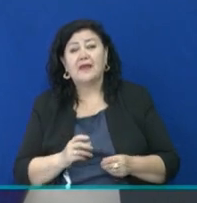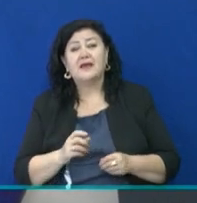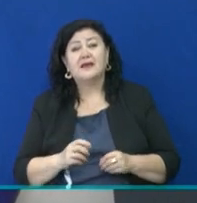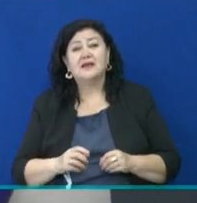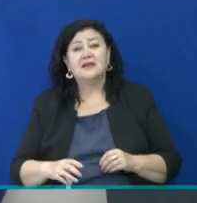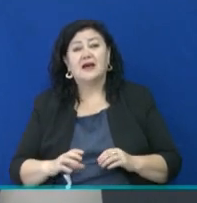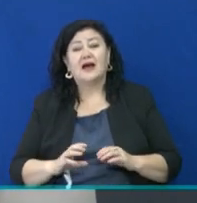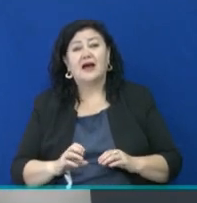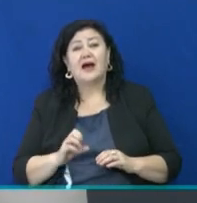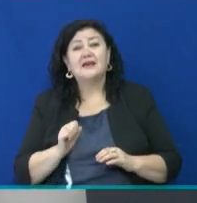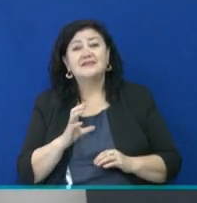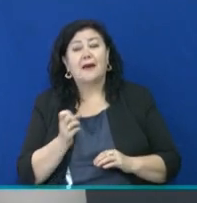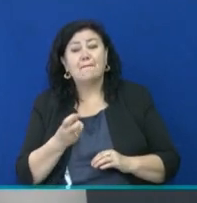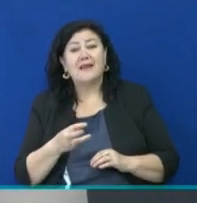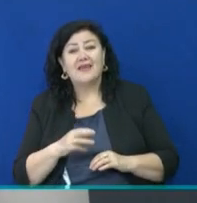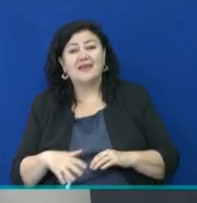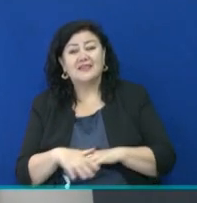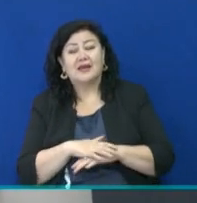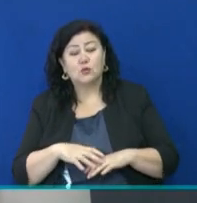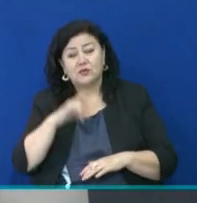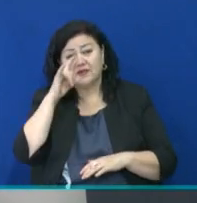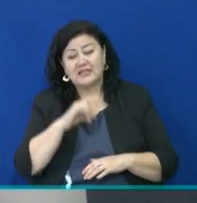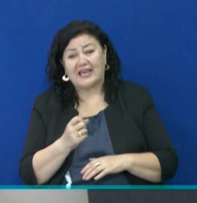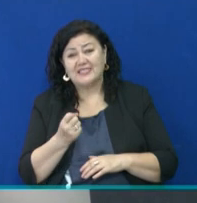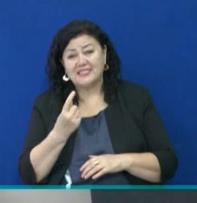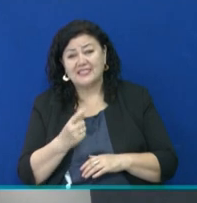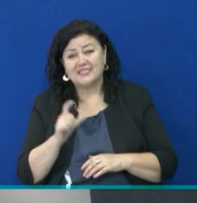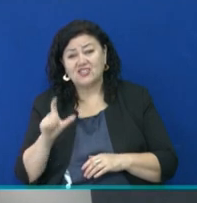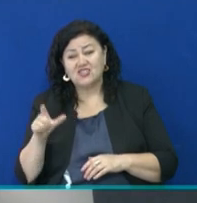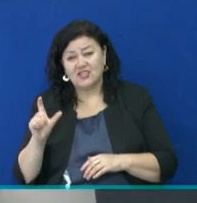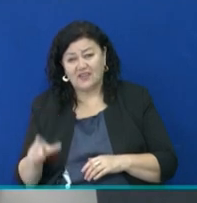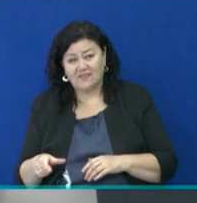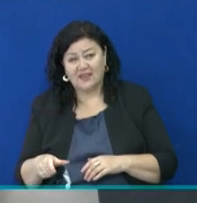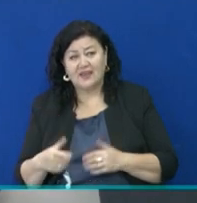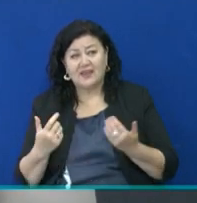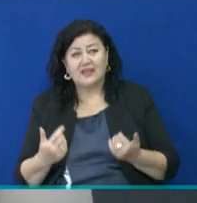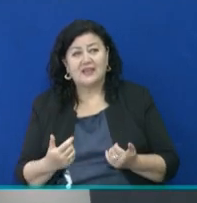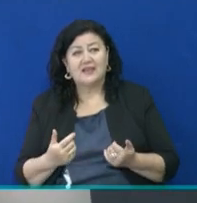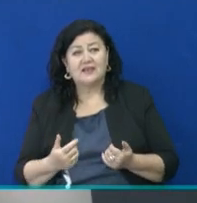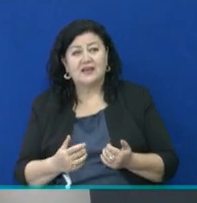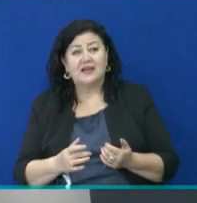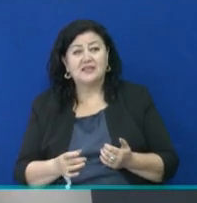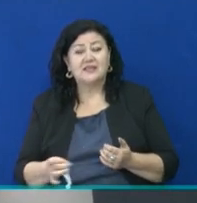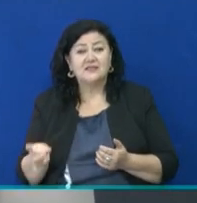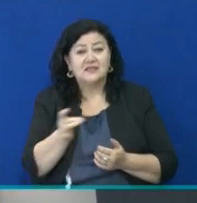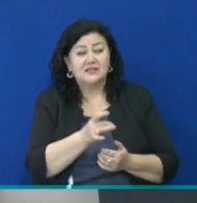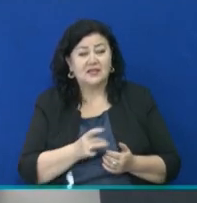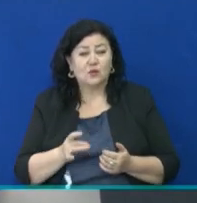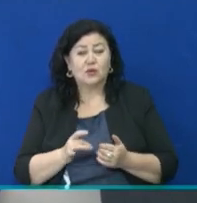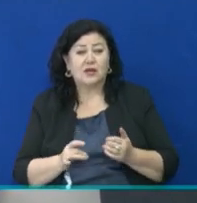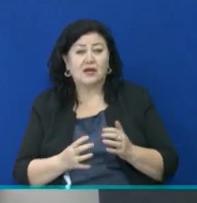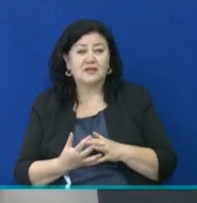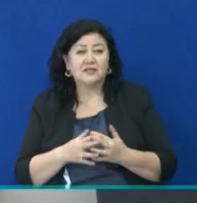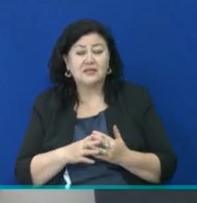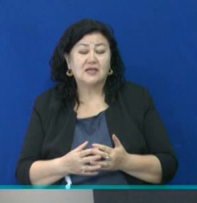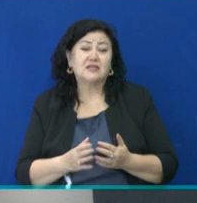ассамблеясында оқыған кәсіби медиаторлар 11 адам. Сондай-ақ 99 қоғамдық медиаторлар өңірлерде, ауылдық округтерде, қалаларда табысты